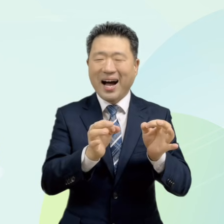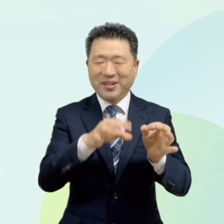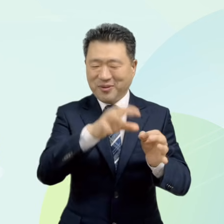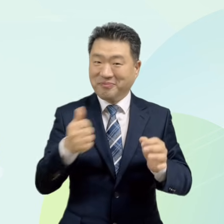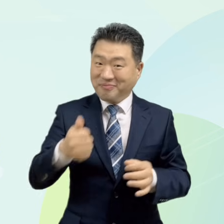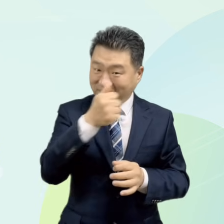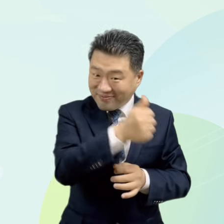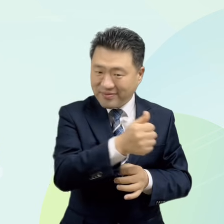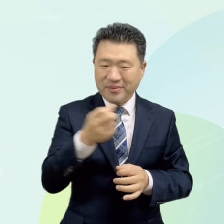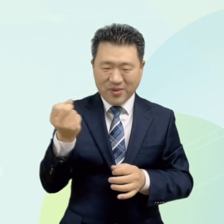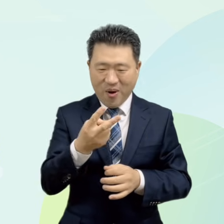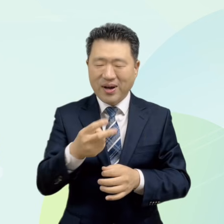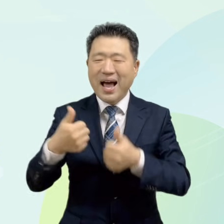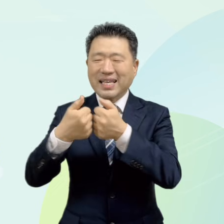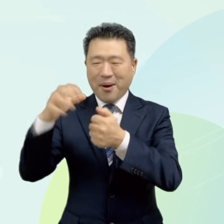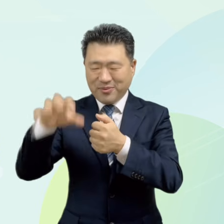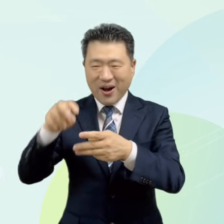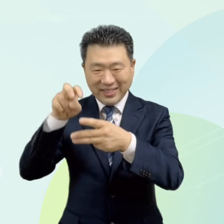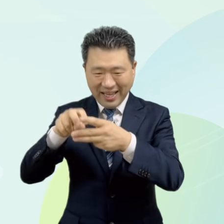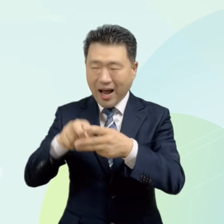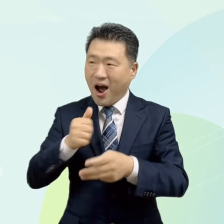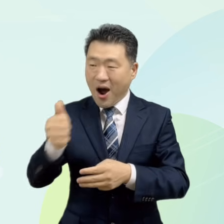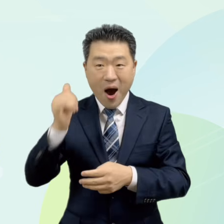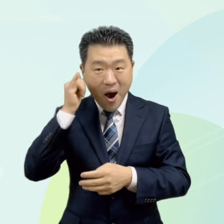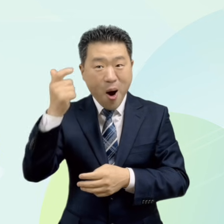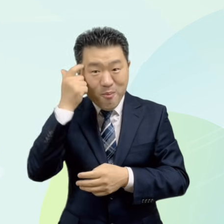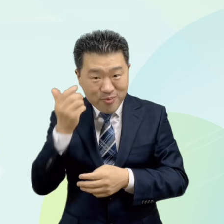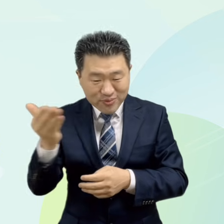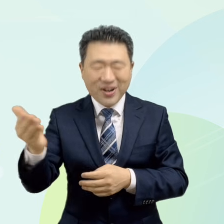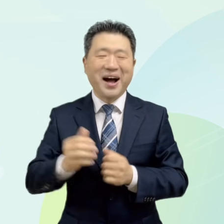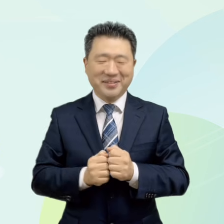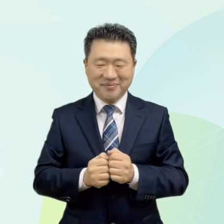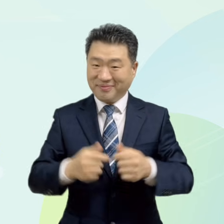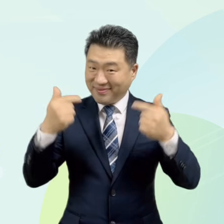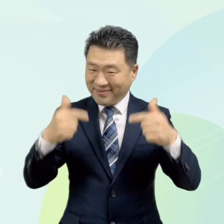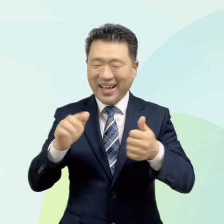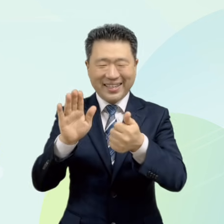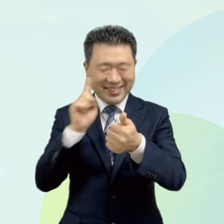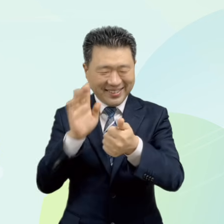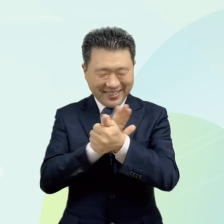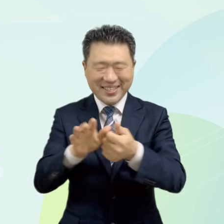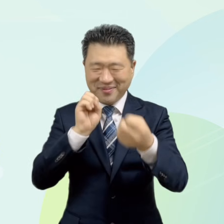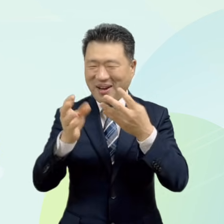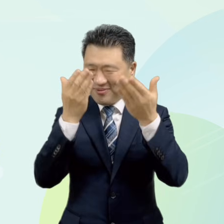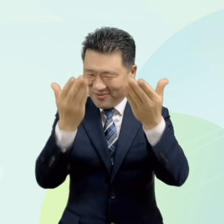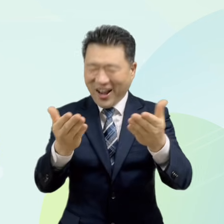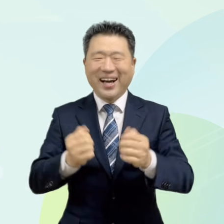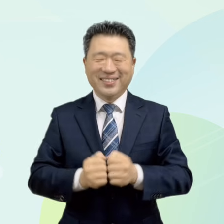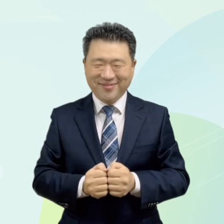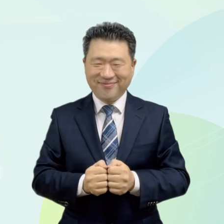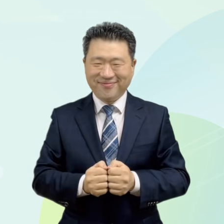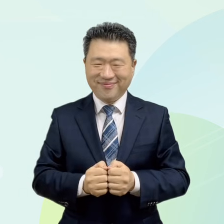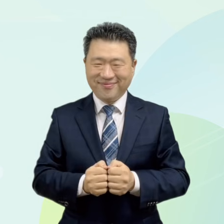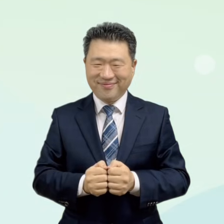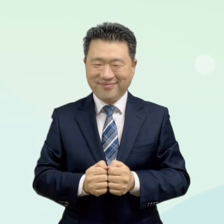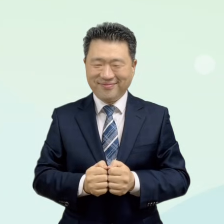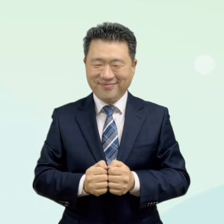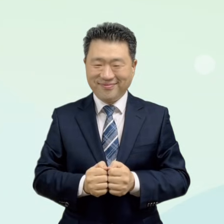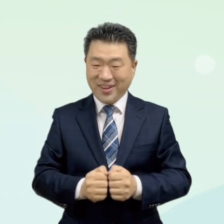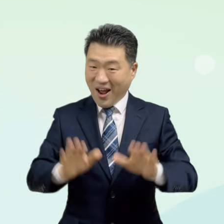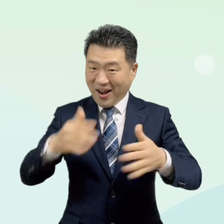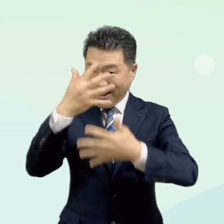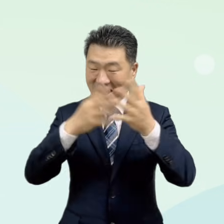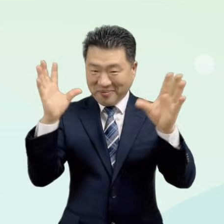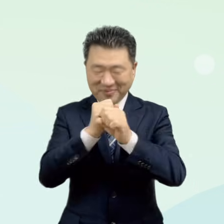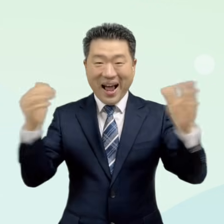영업점 또는 퇴직연금 상담센터를 통해 문의 주시면 언제든 친절하게 답변 도와드리겠습니다.